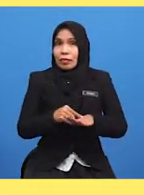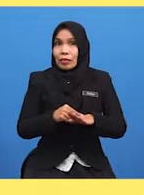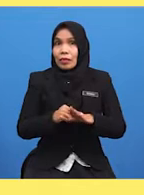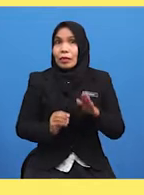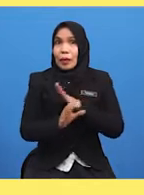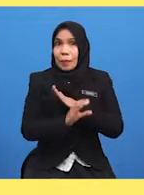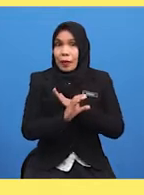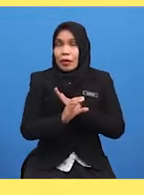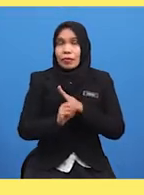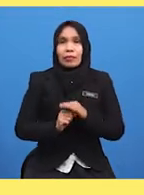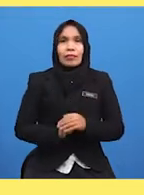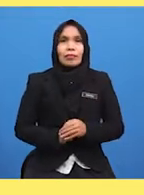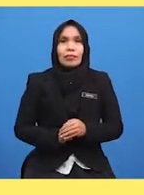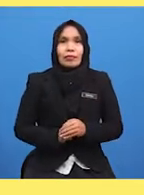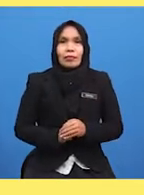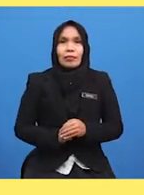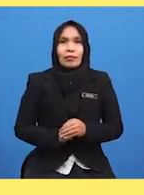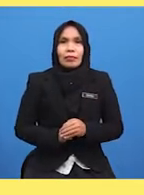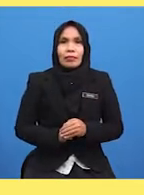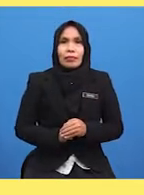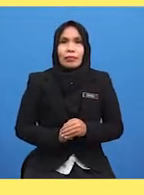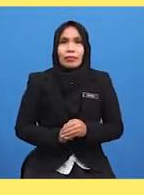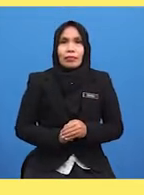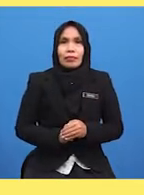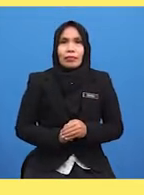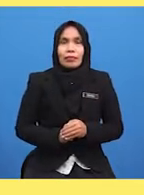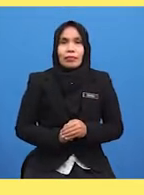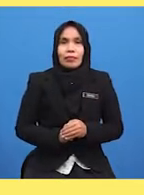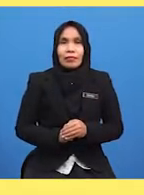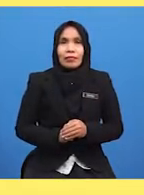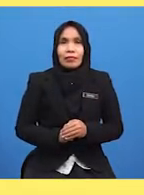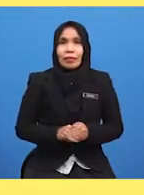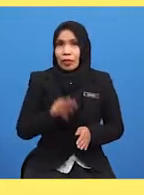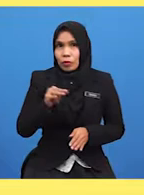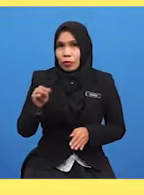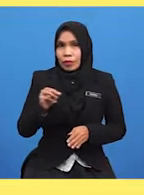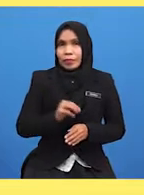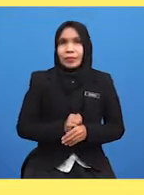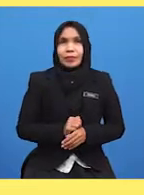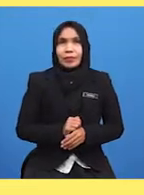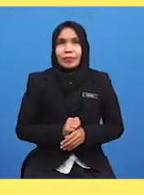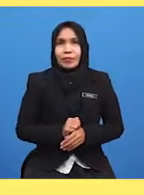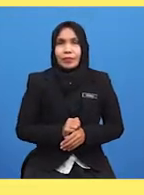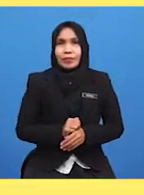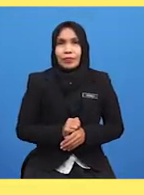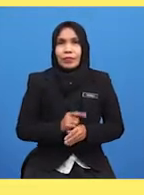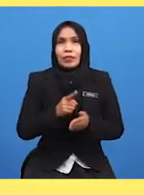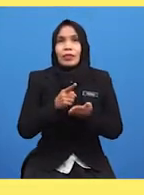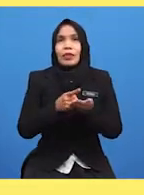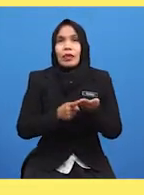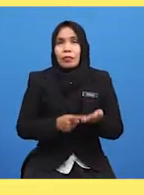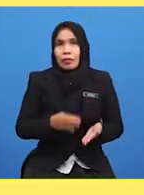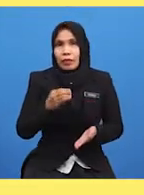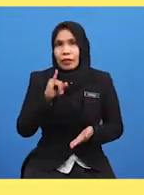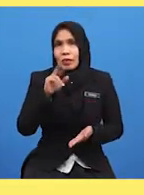elah Jones pictures will race atau lebih dikenali sebagai Chevy rocker murid-murid apabila ciri-ciri sistem